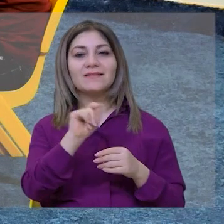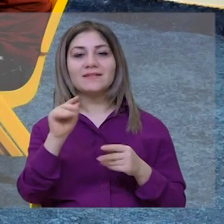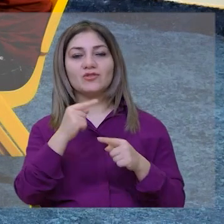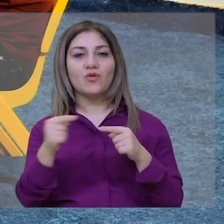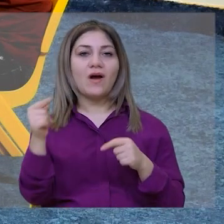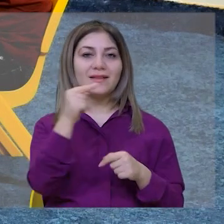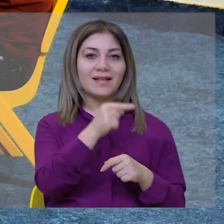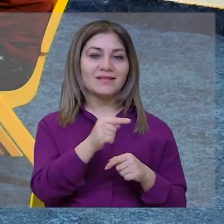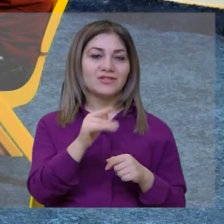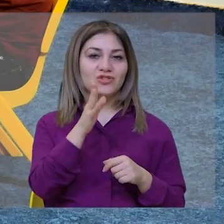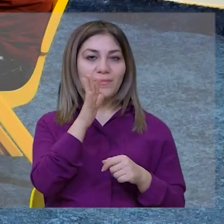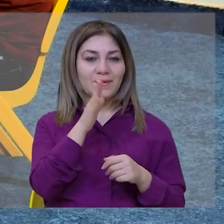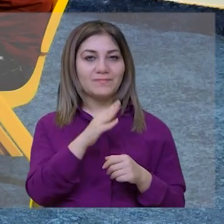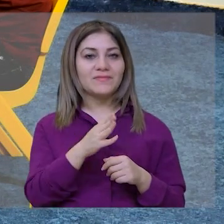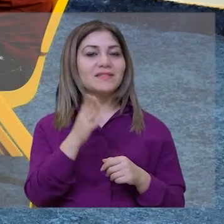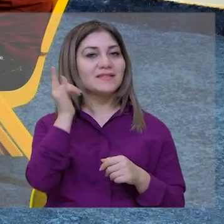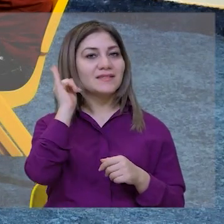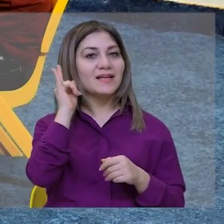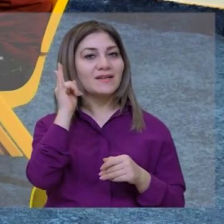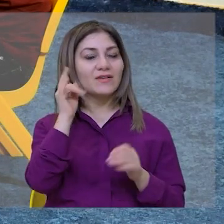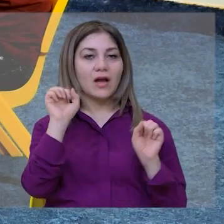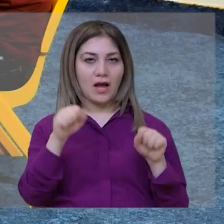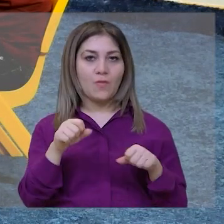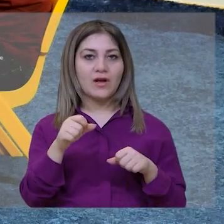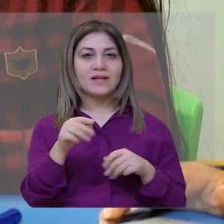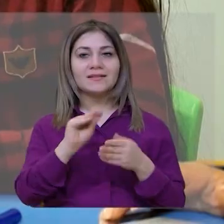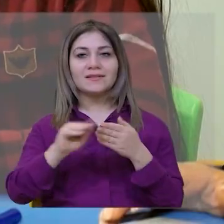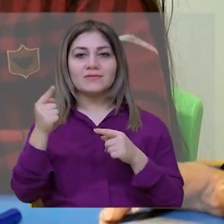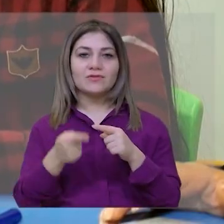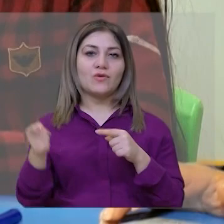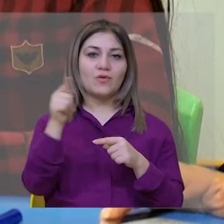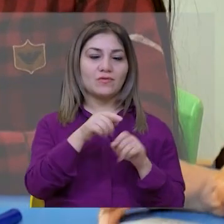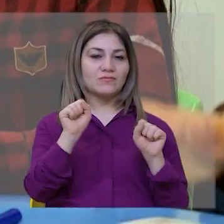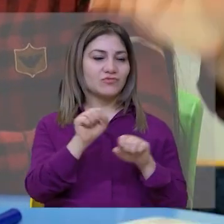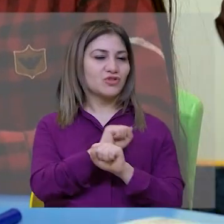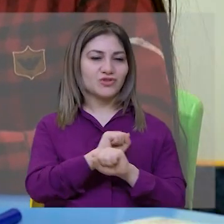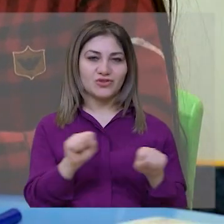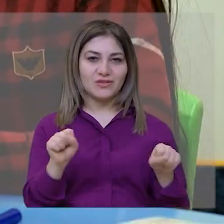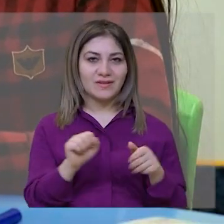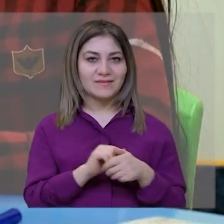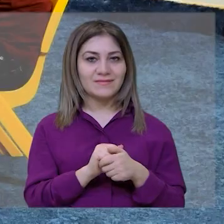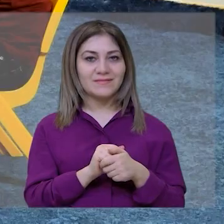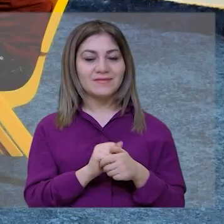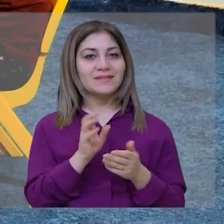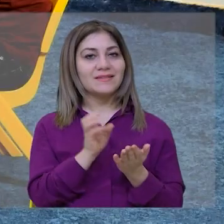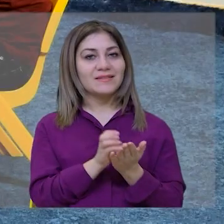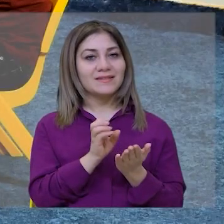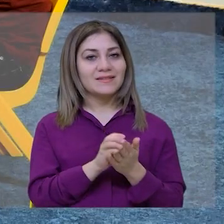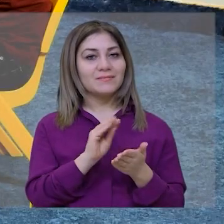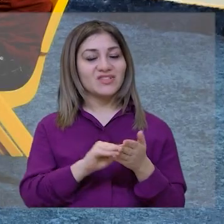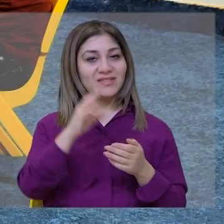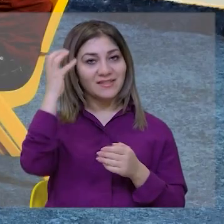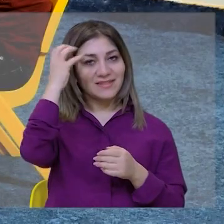ժամանակ։ Մի հատ եկեք հիշենք, ձայնավոր հնչյունը կարելի է տողադարձանել։ Ոչ, երեխաներ, գրքի մեջ գրված է